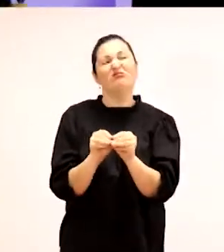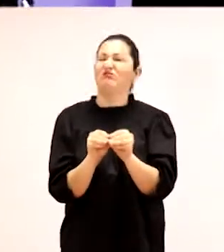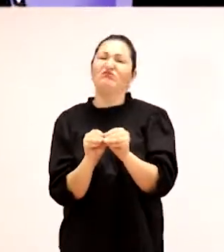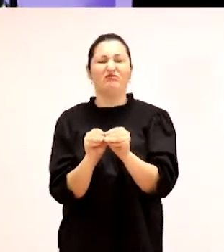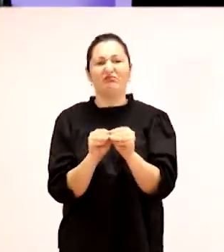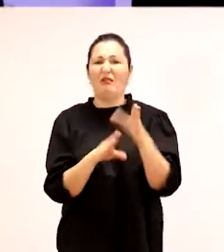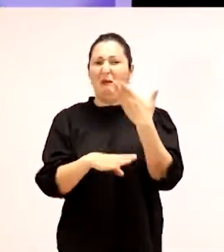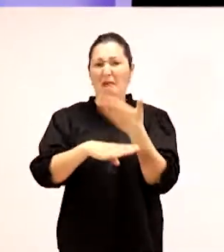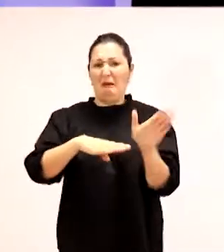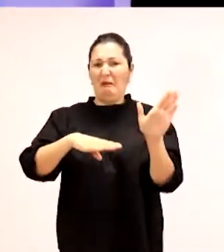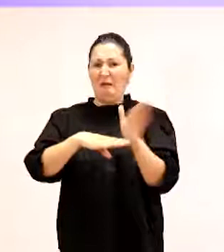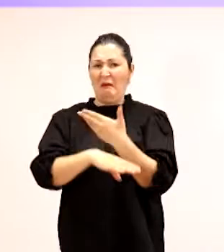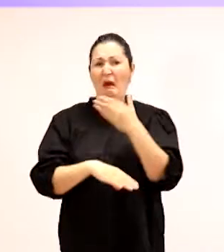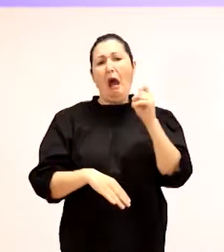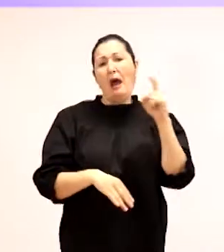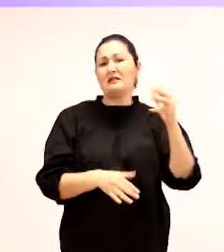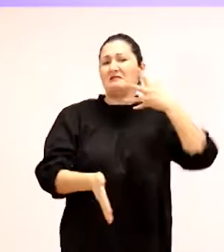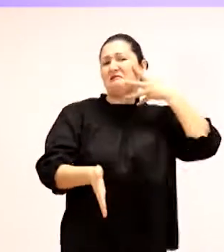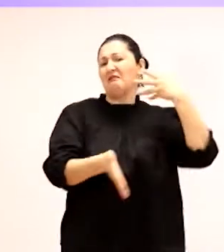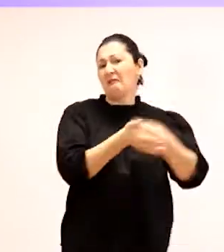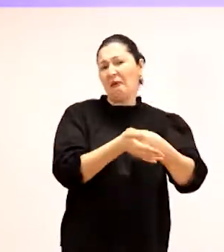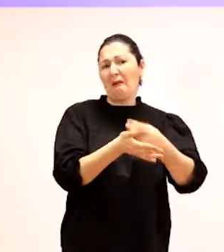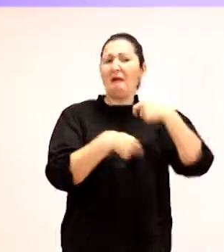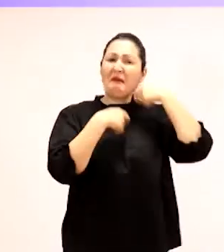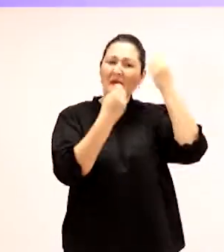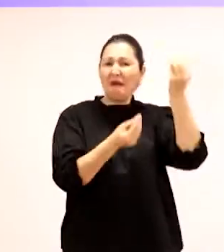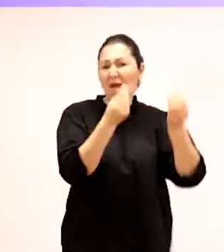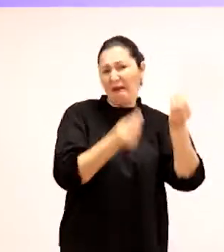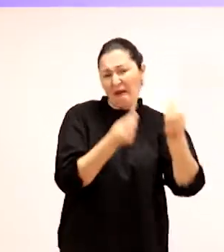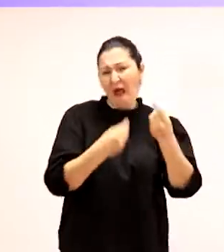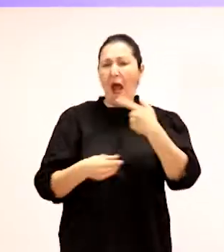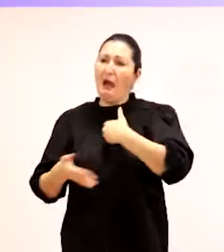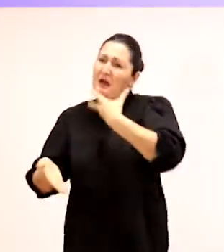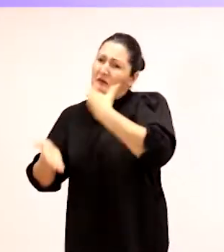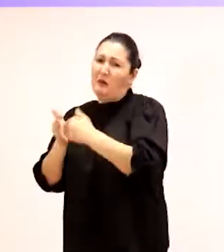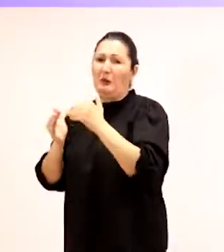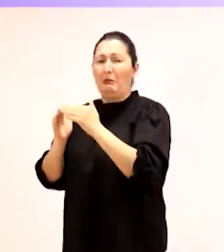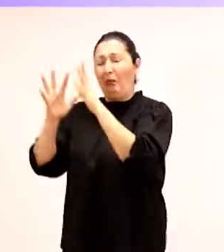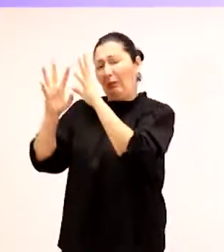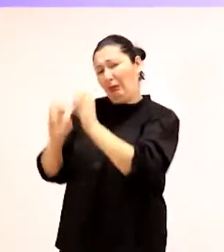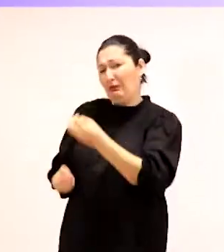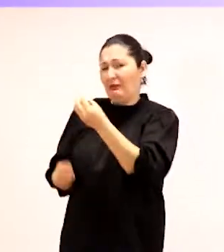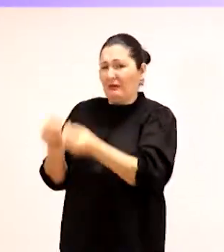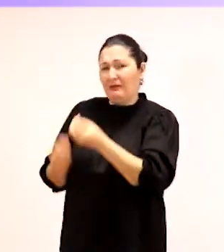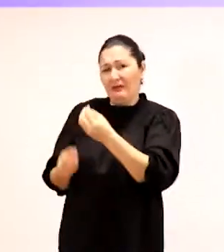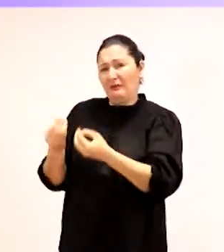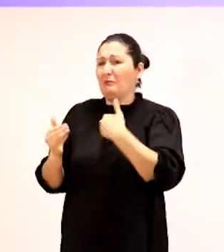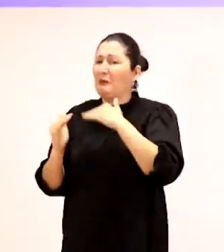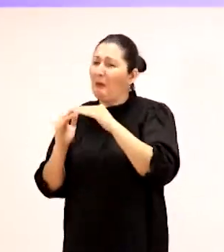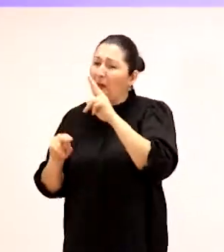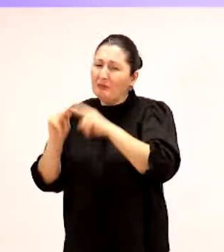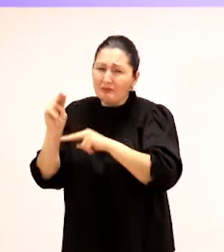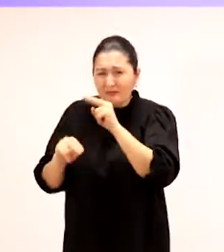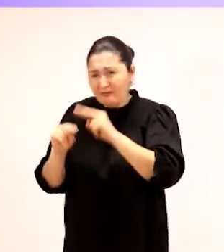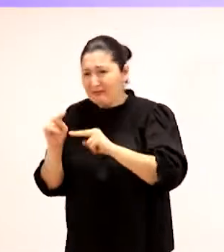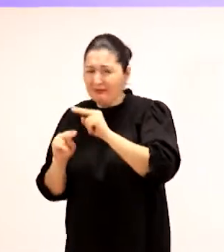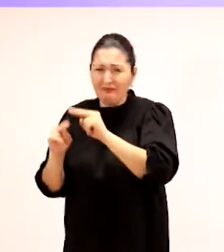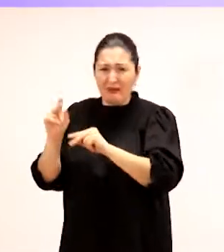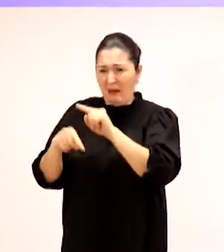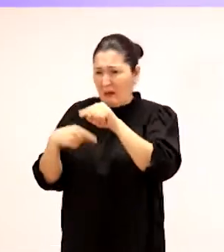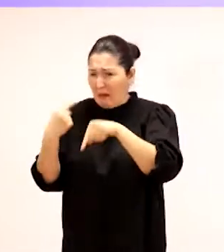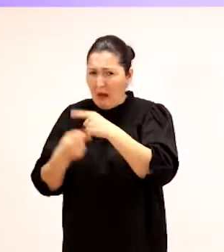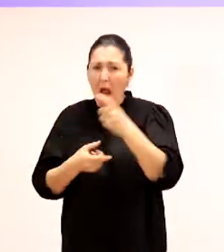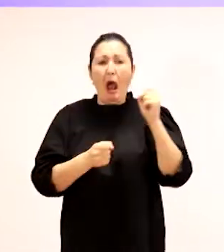Нет. Азиз играл сам по себе, а я сама по себе. Угу. И я строила домик,